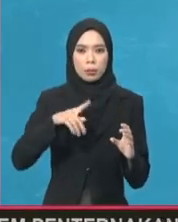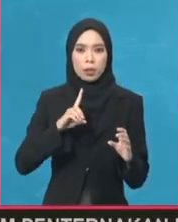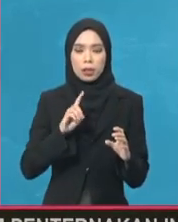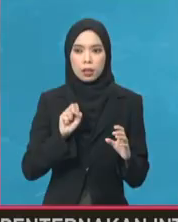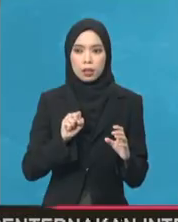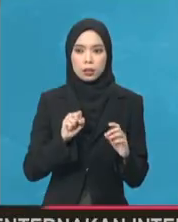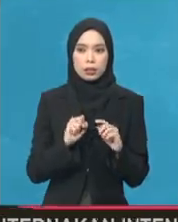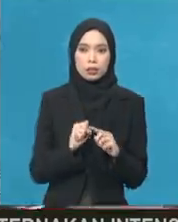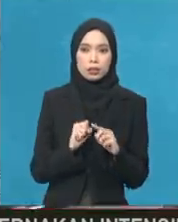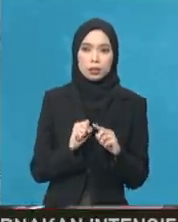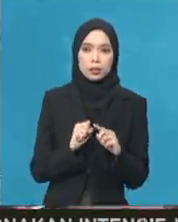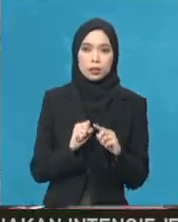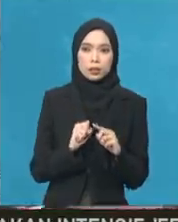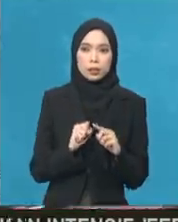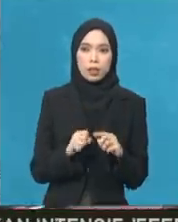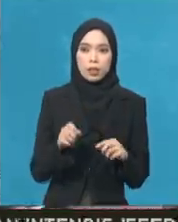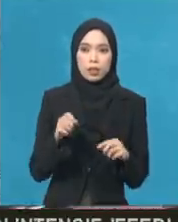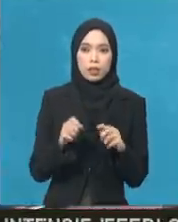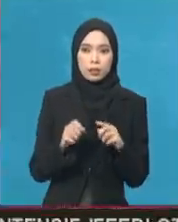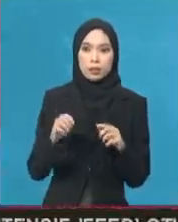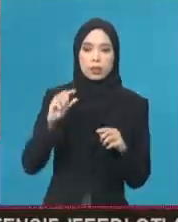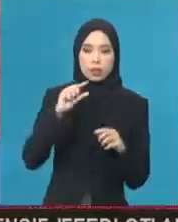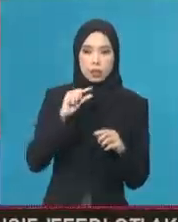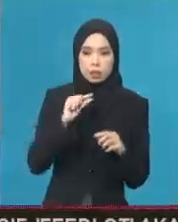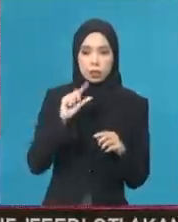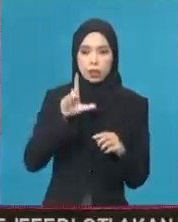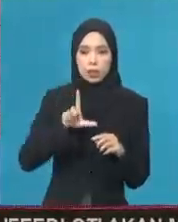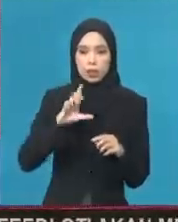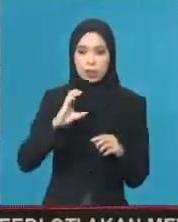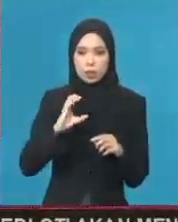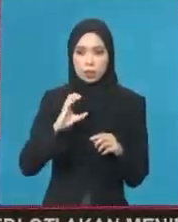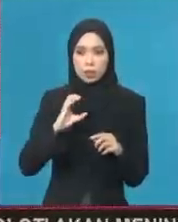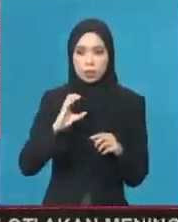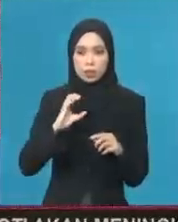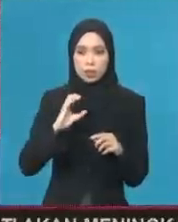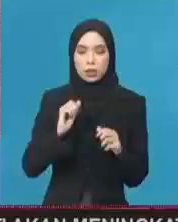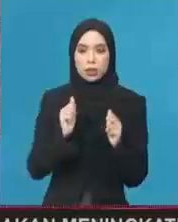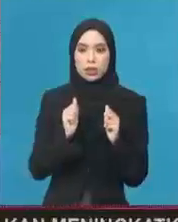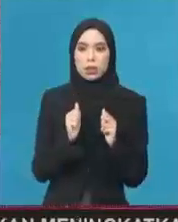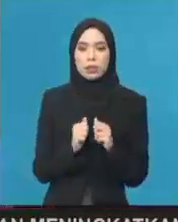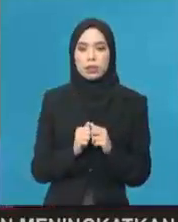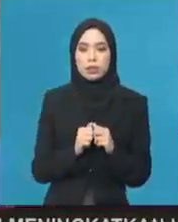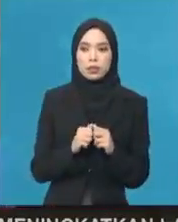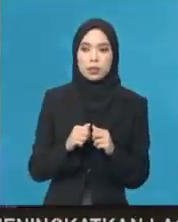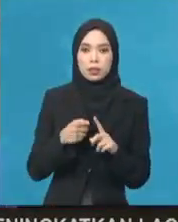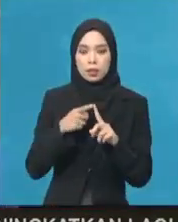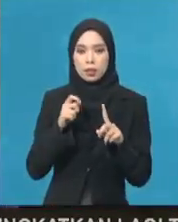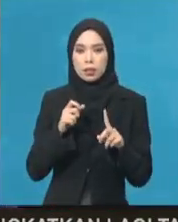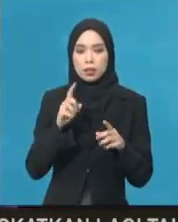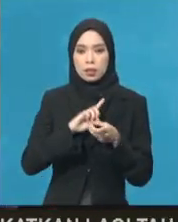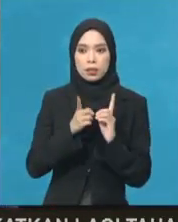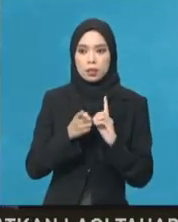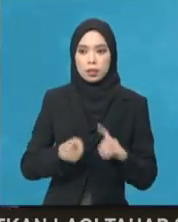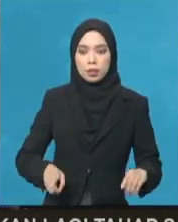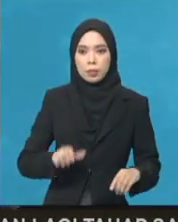berharap merupakan sebuah Syarikat berkaitan kerajaan jlc dengan Darussalam fz9 berhak adalah pemegang saham